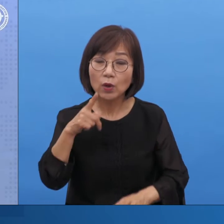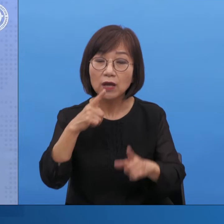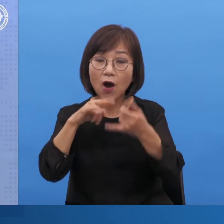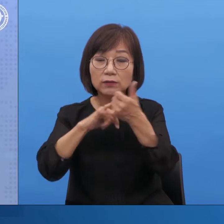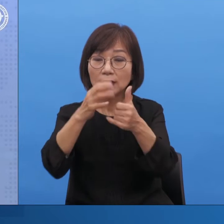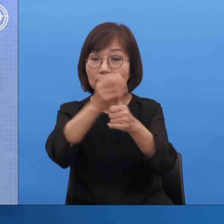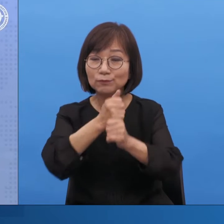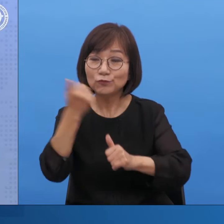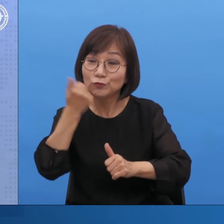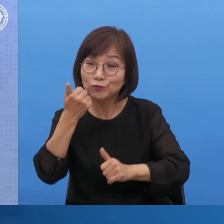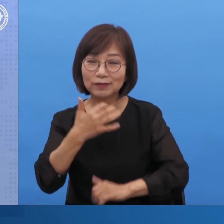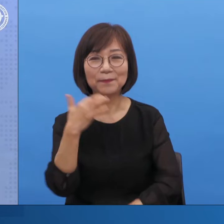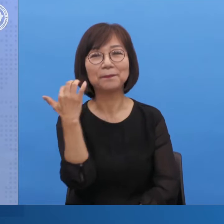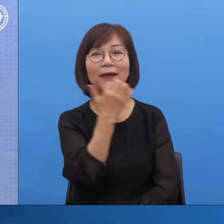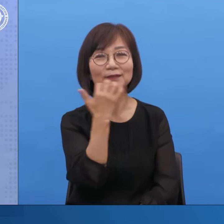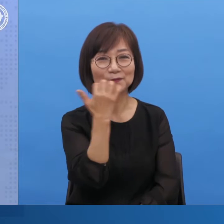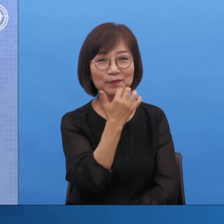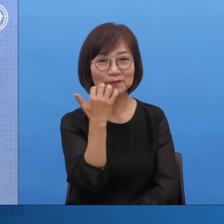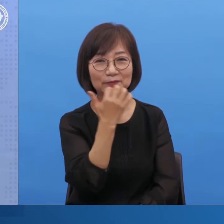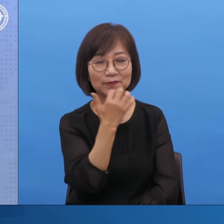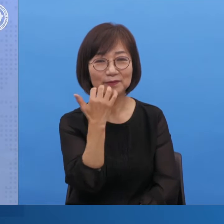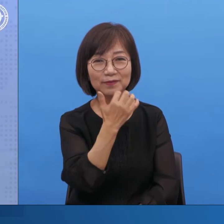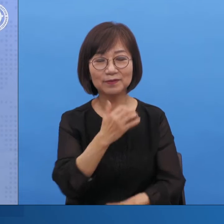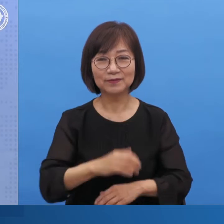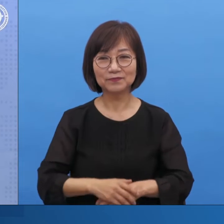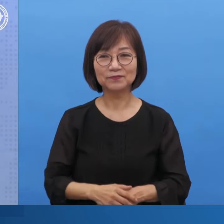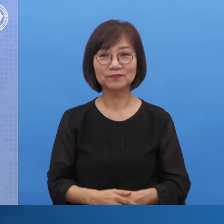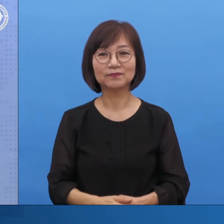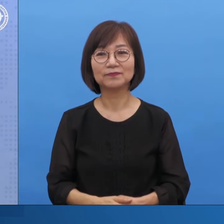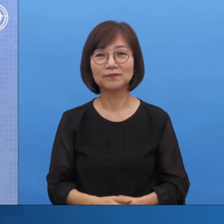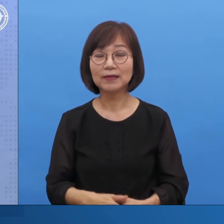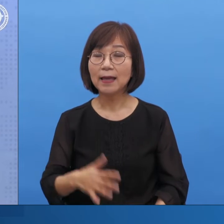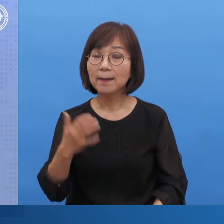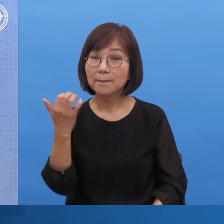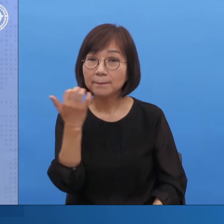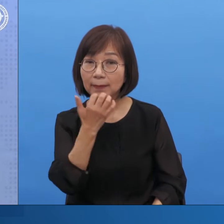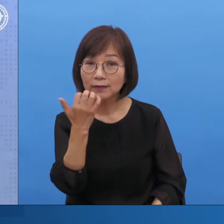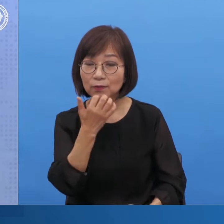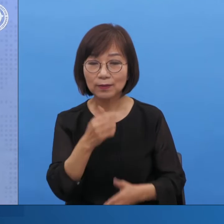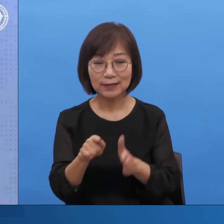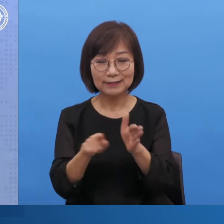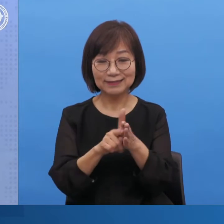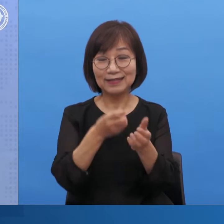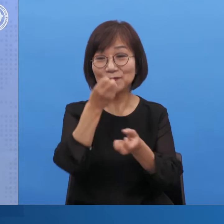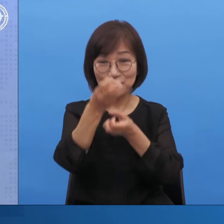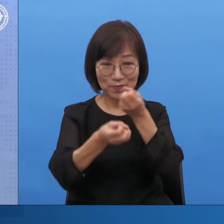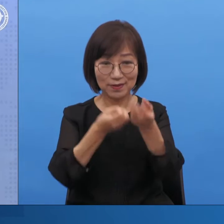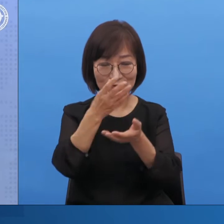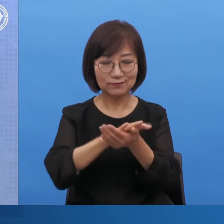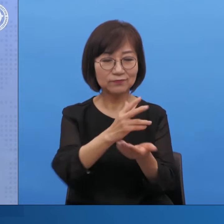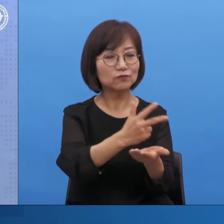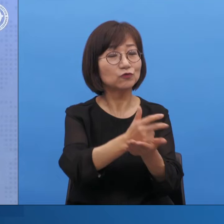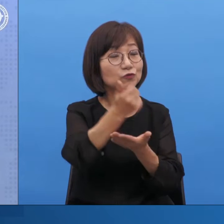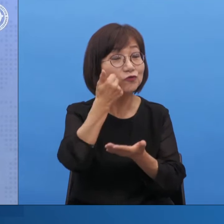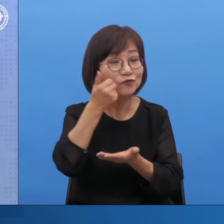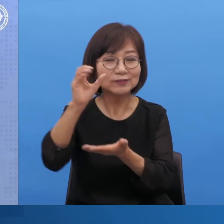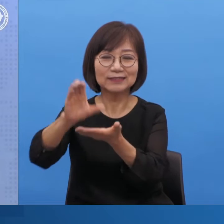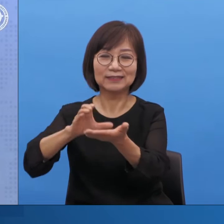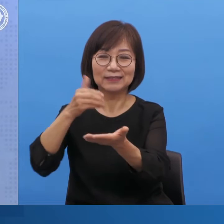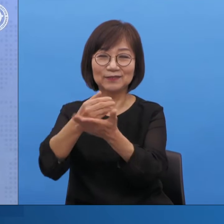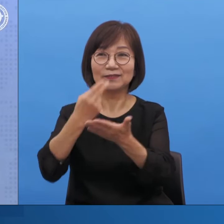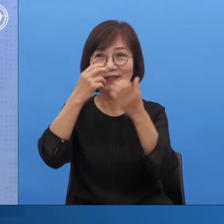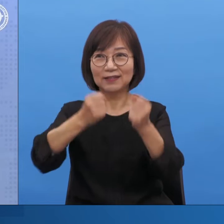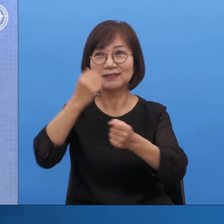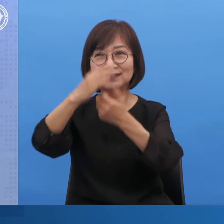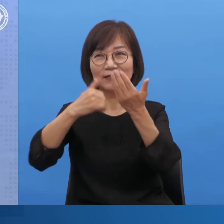Peter held to this covenant. 그렇죠. Isn't that so? 그 뒤에 Prior 베드로가 to this. 벌써 신앙 고백했을 때 주는 그리스도시요 살아계신 하나님의 아들이십니다